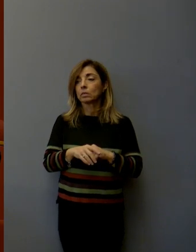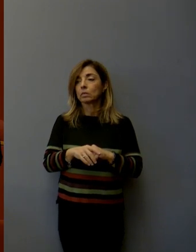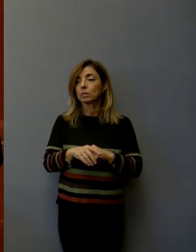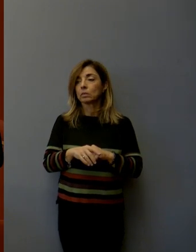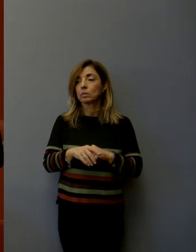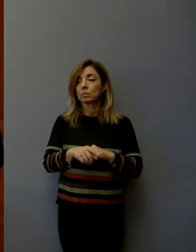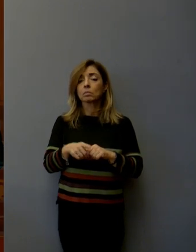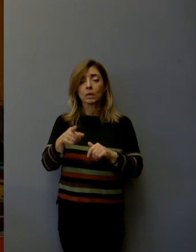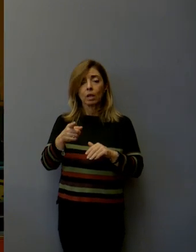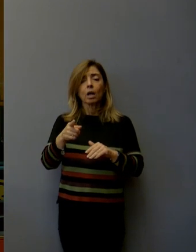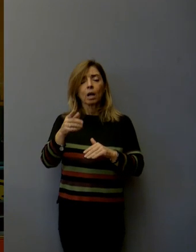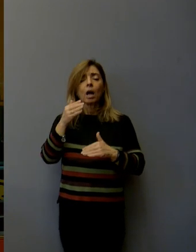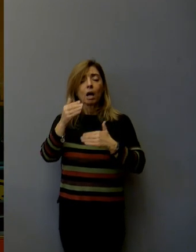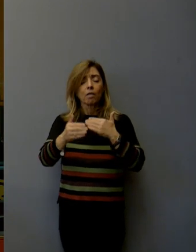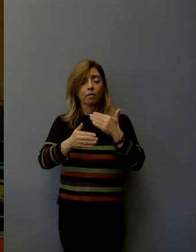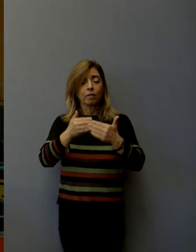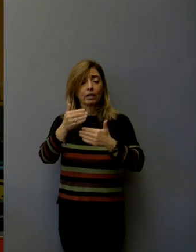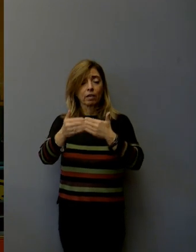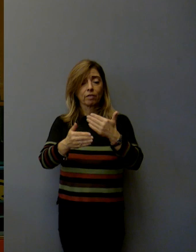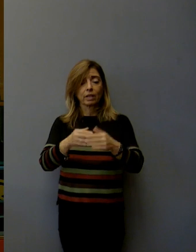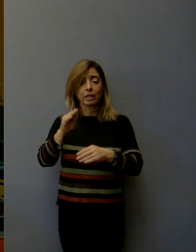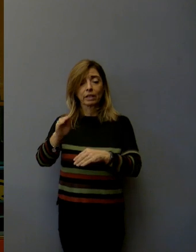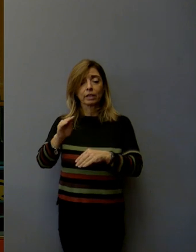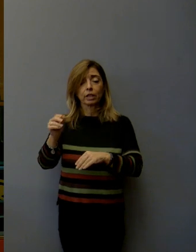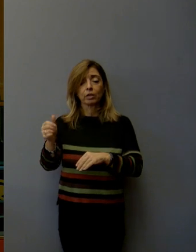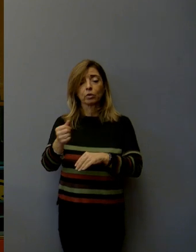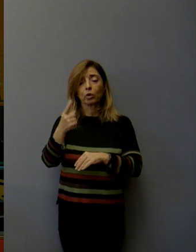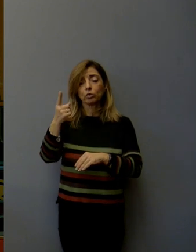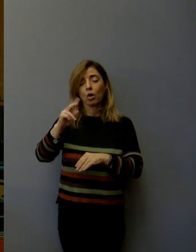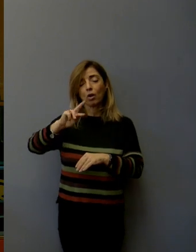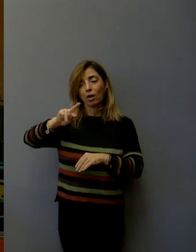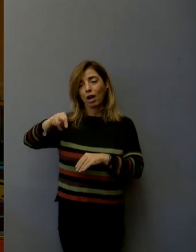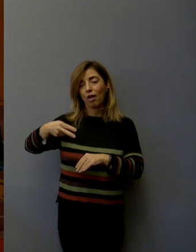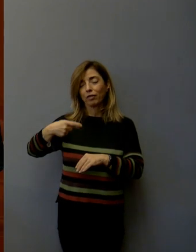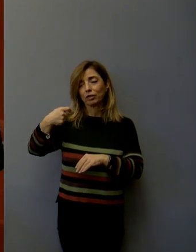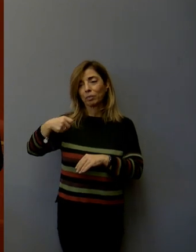lei vada pure avanti sto chiedendo soltanto un momento di break alla vicepresidente